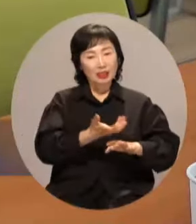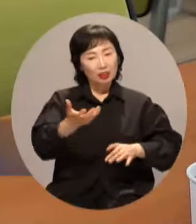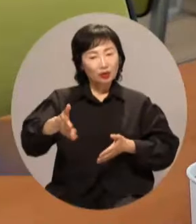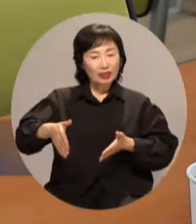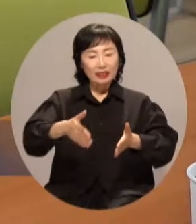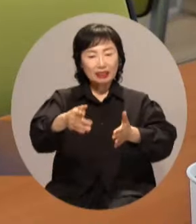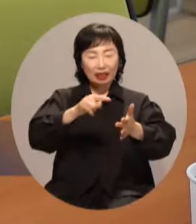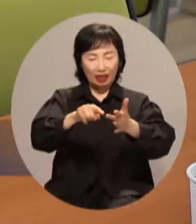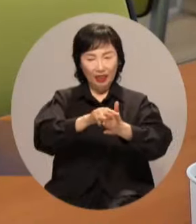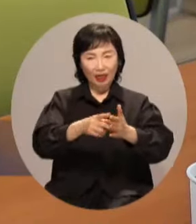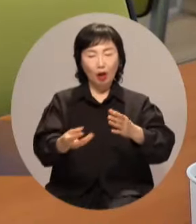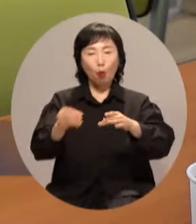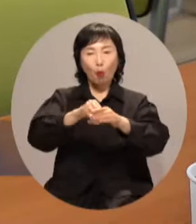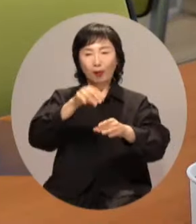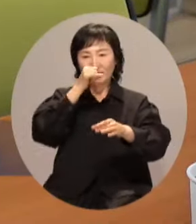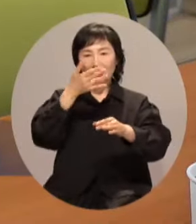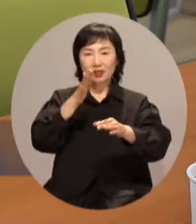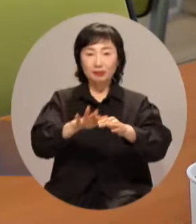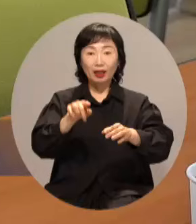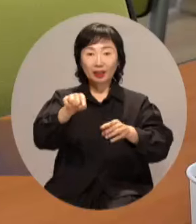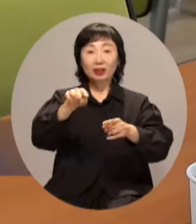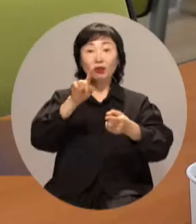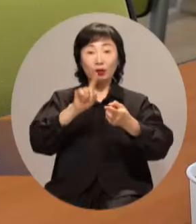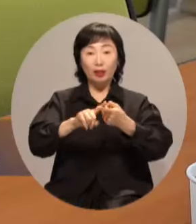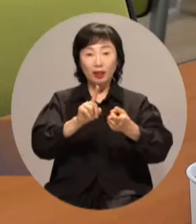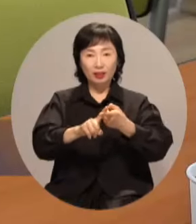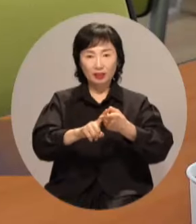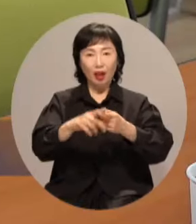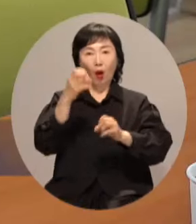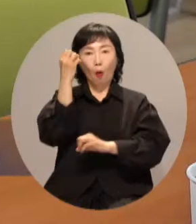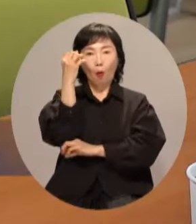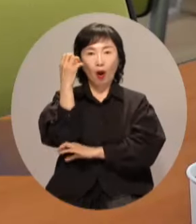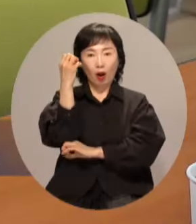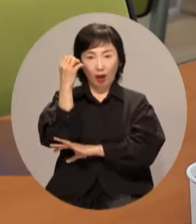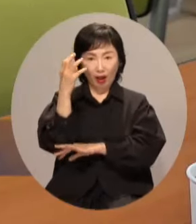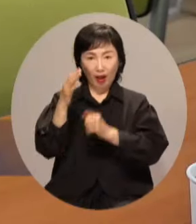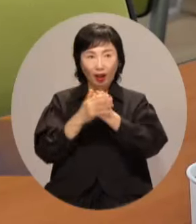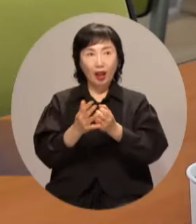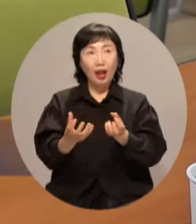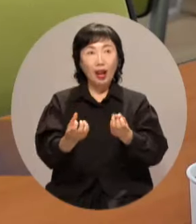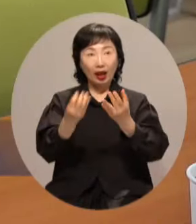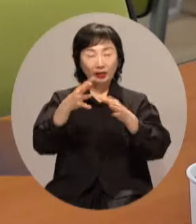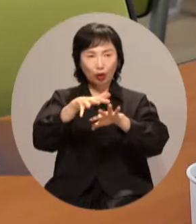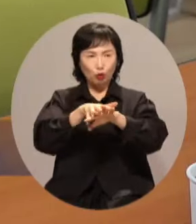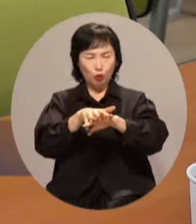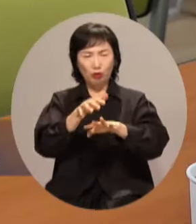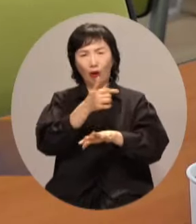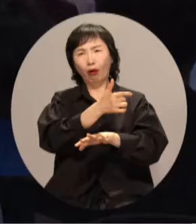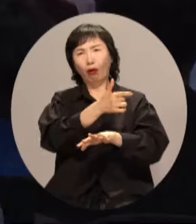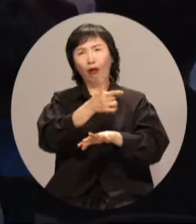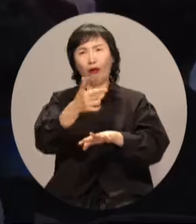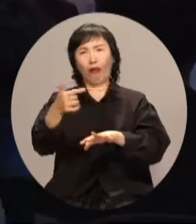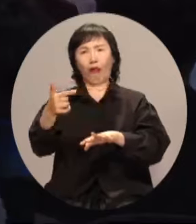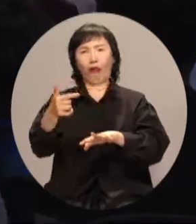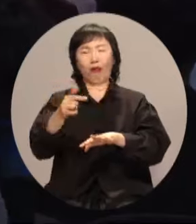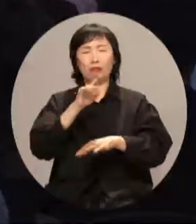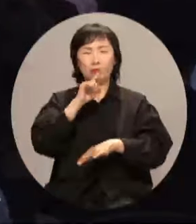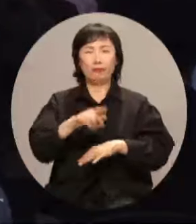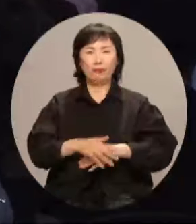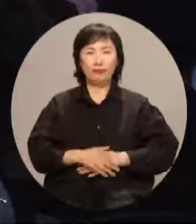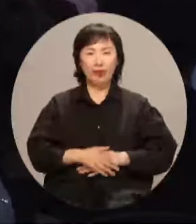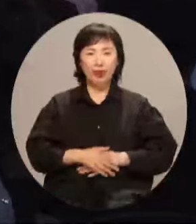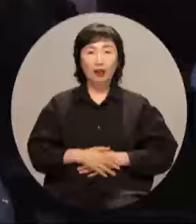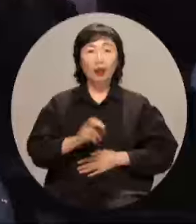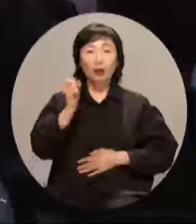동선에는 들어가는데 근데 이제 저희가 원체 이제 그 행사장 규모가 크다 보니까 심지어